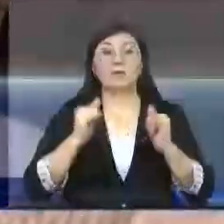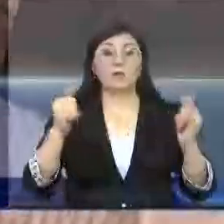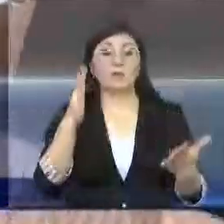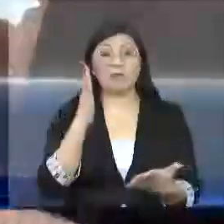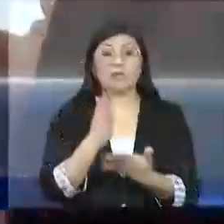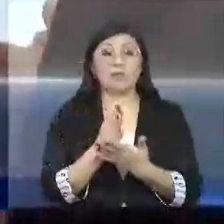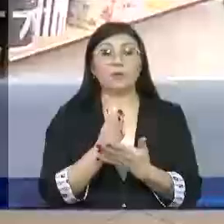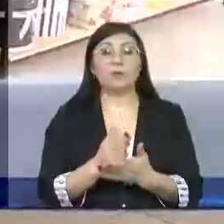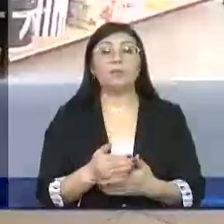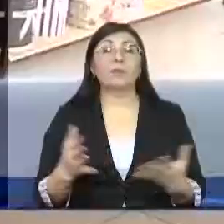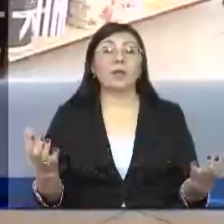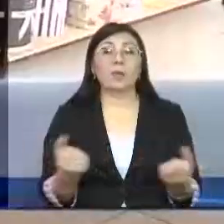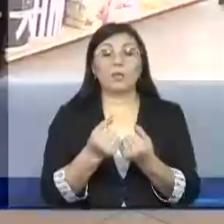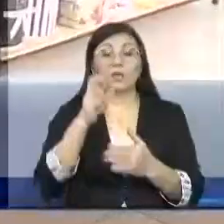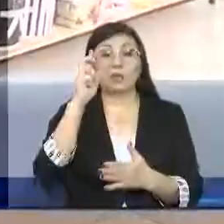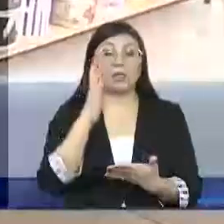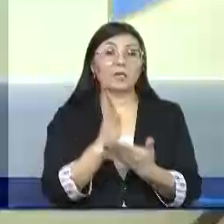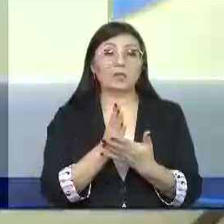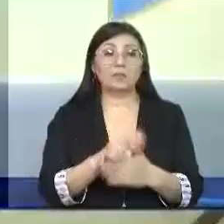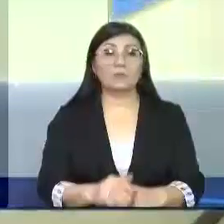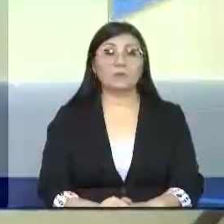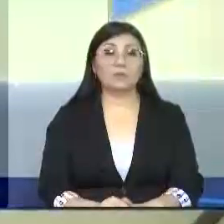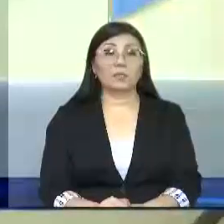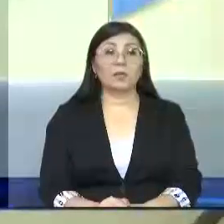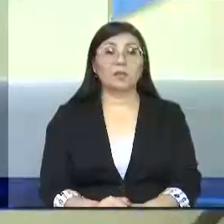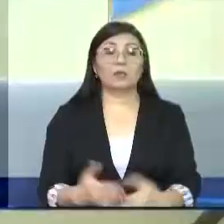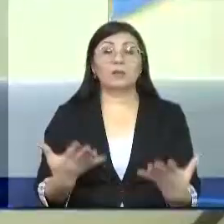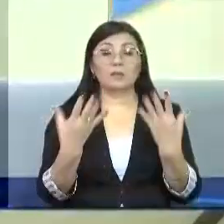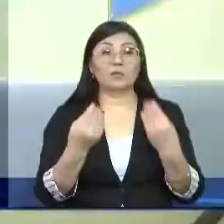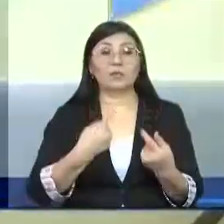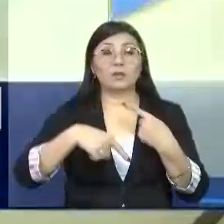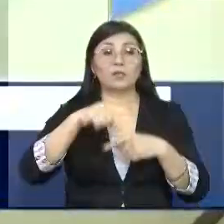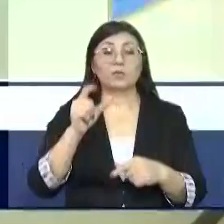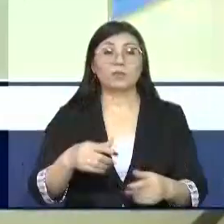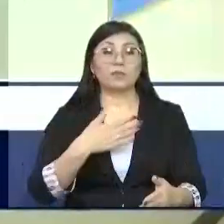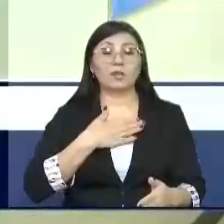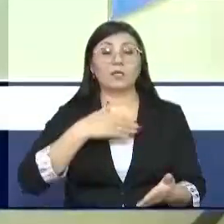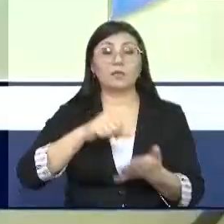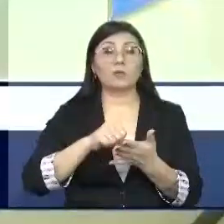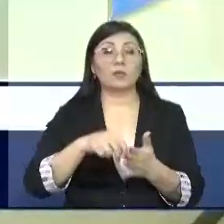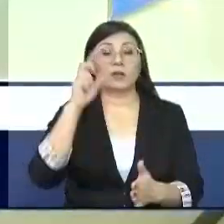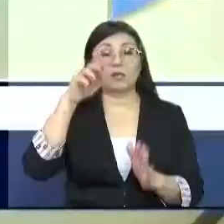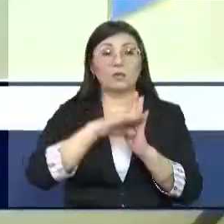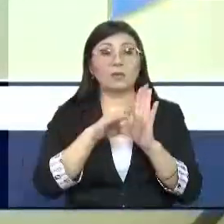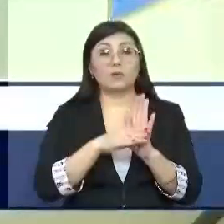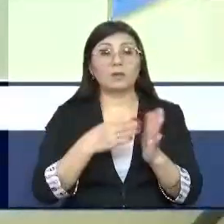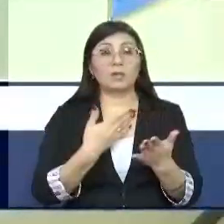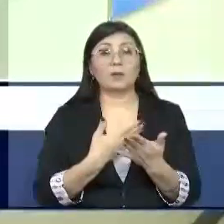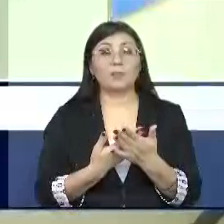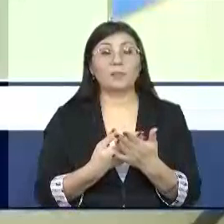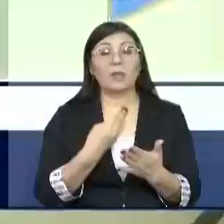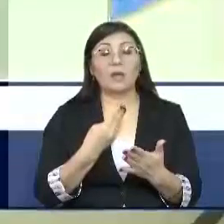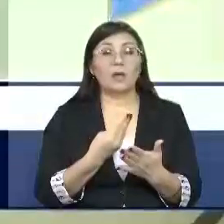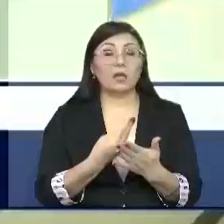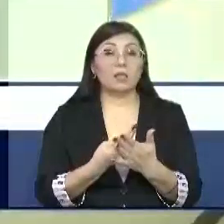имеющиеся. Благо, поддержка со стороны государства весомая. На сегодняшний день предприниматели активно участвуют в госпрограммах, одна из которых является дорожная